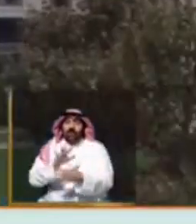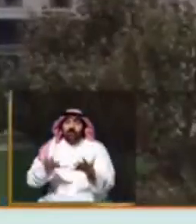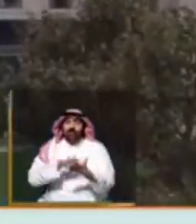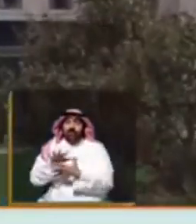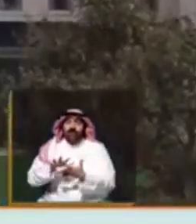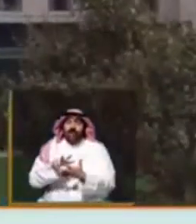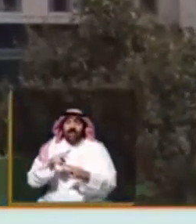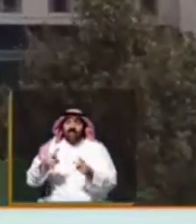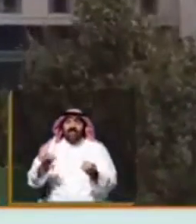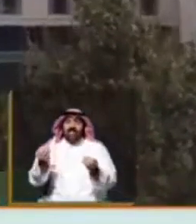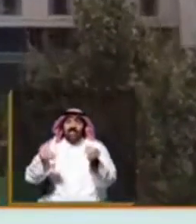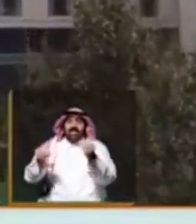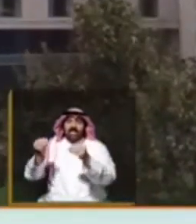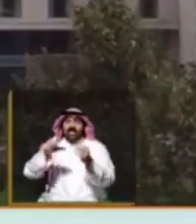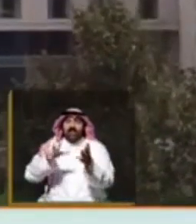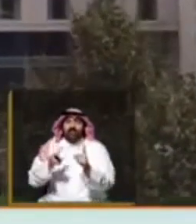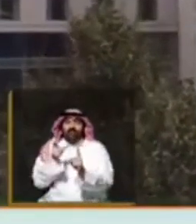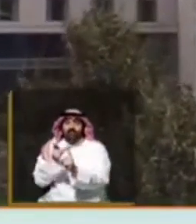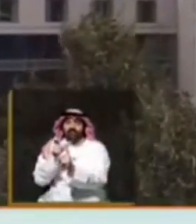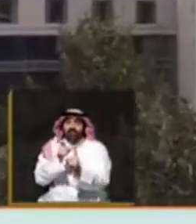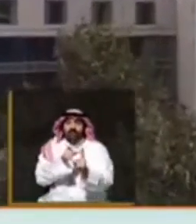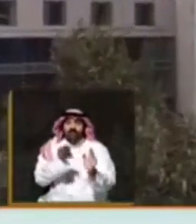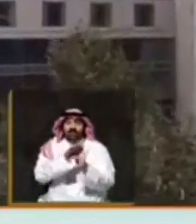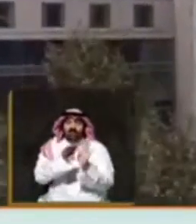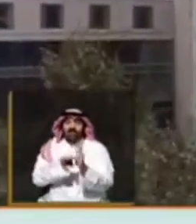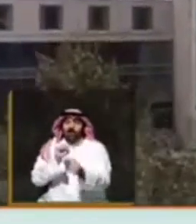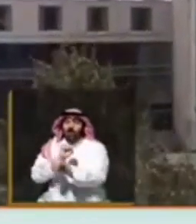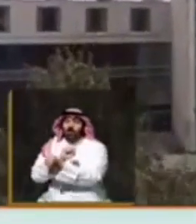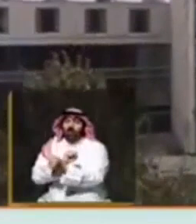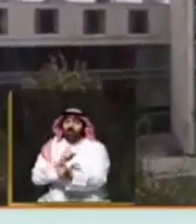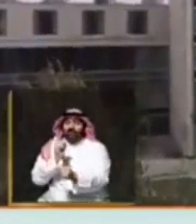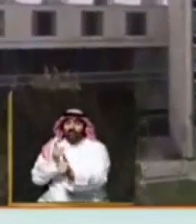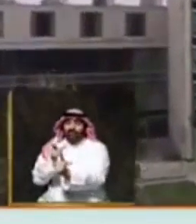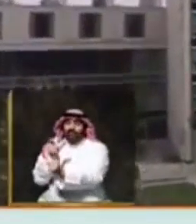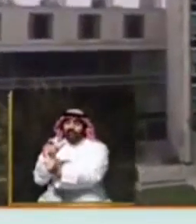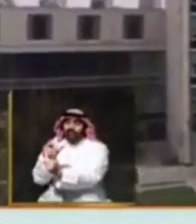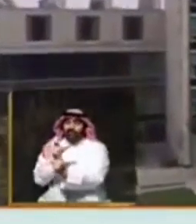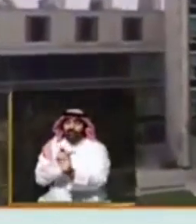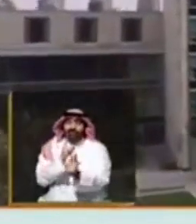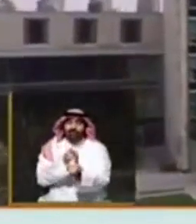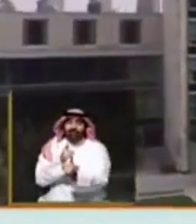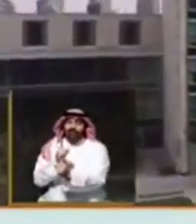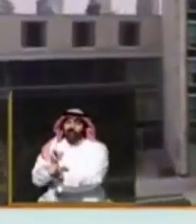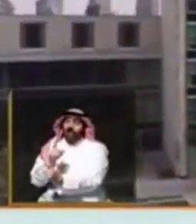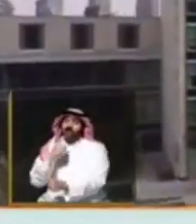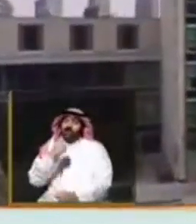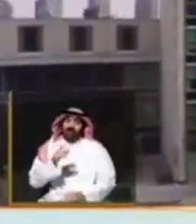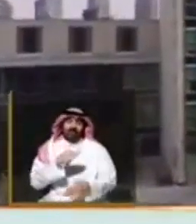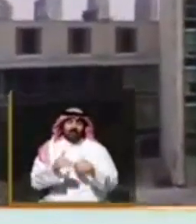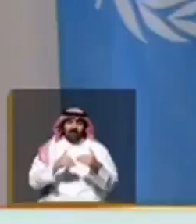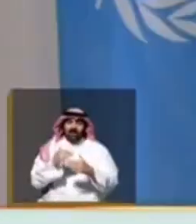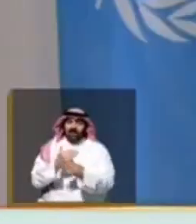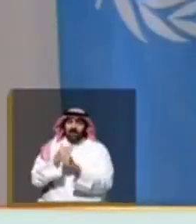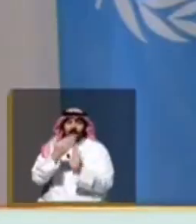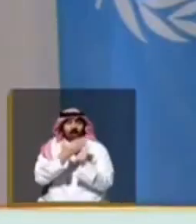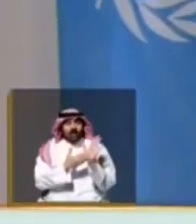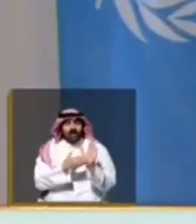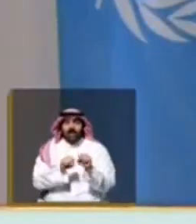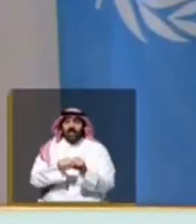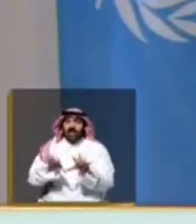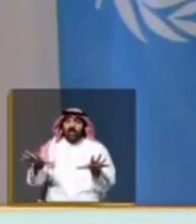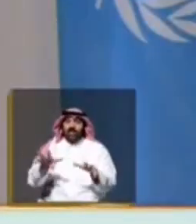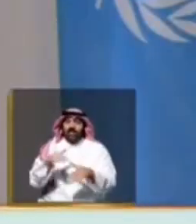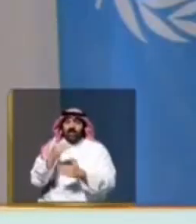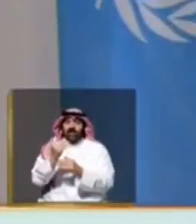انكماشا أكثر إذا تم تمديد القيود المفروضة على الأنشطة الاقتصادية من دون استجابات مالية كافية. وفي دراسة لها نشرتها